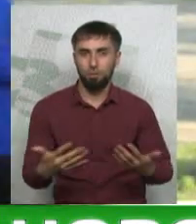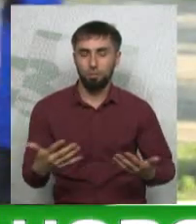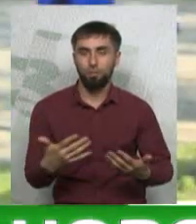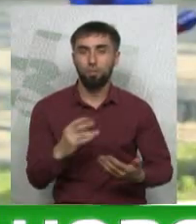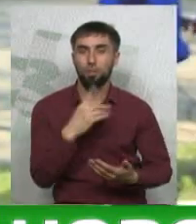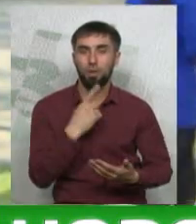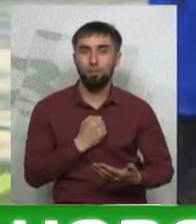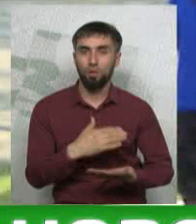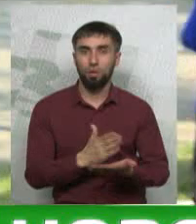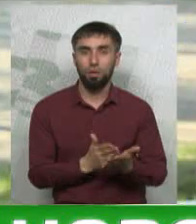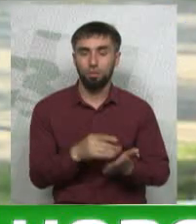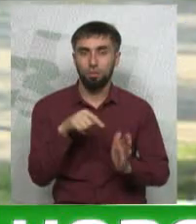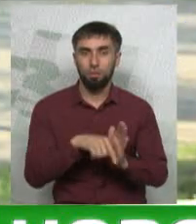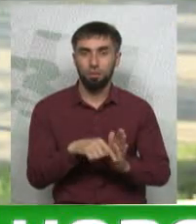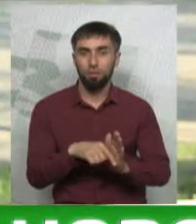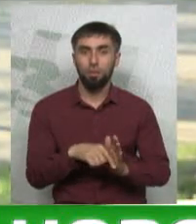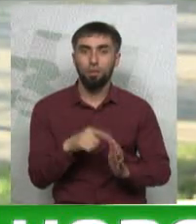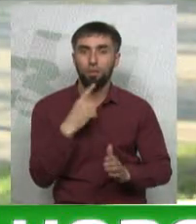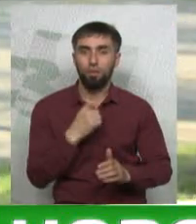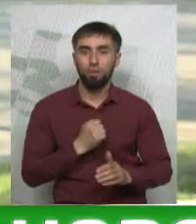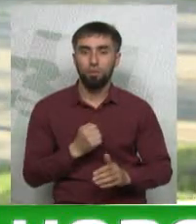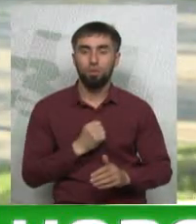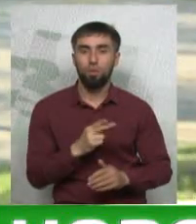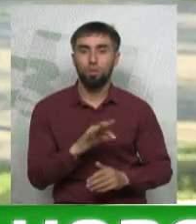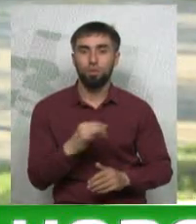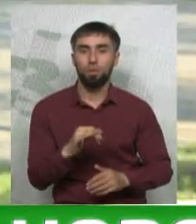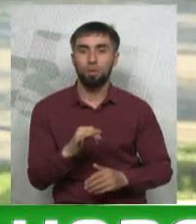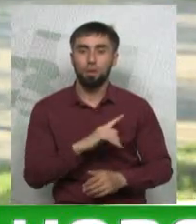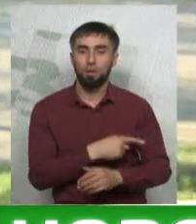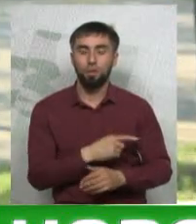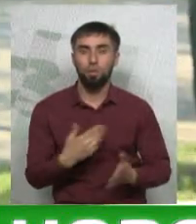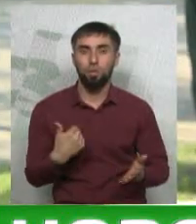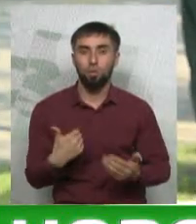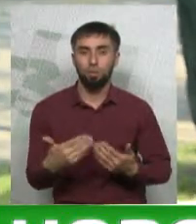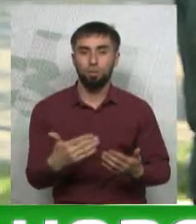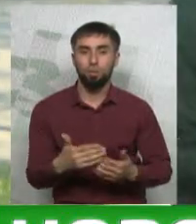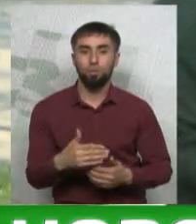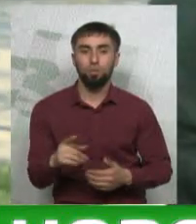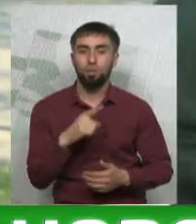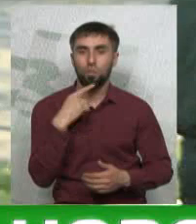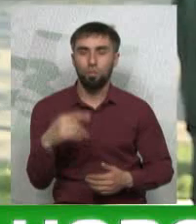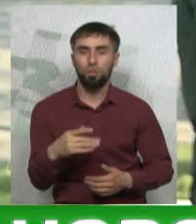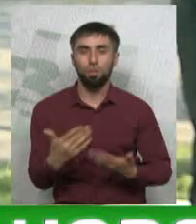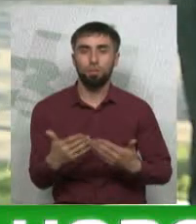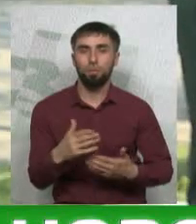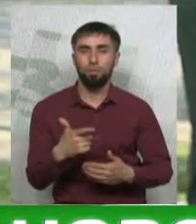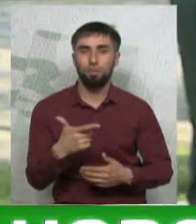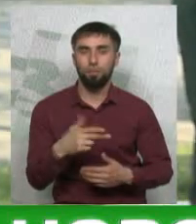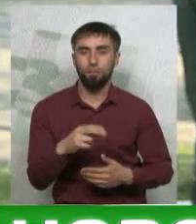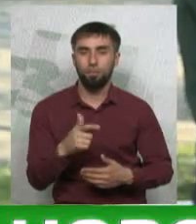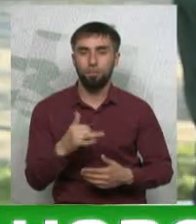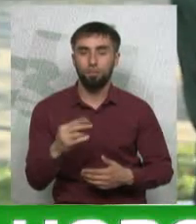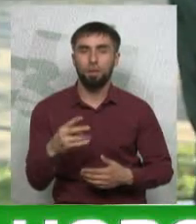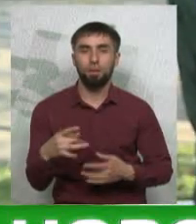воинских частях, по крайней мере, как бы в воздушно-космических силах отношения что русские, там, с, ребята